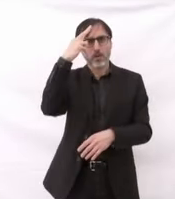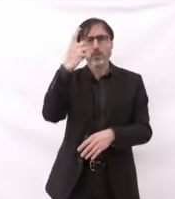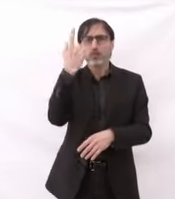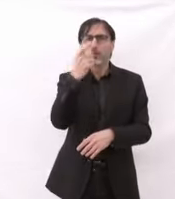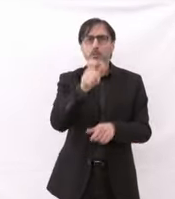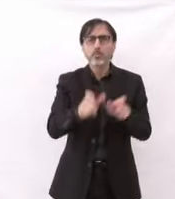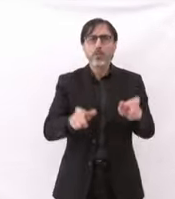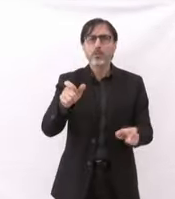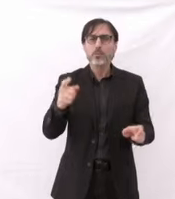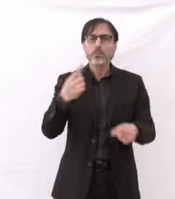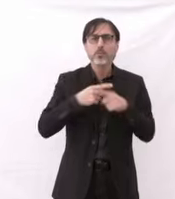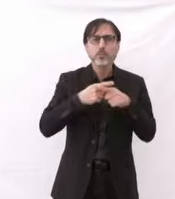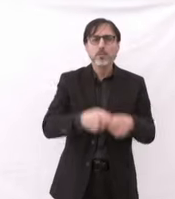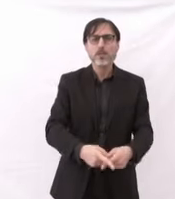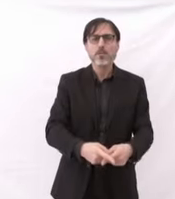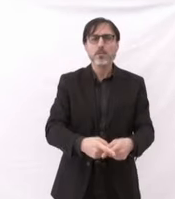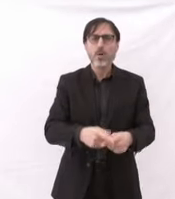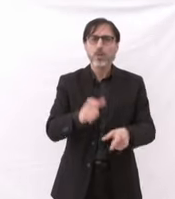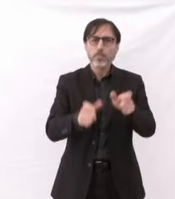due testimoni,